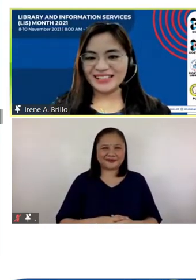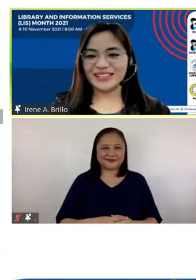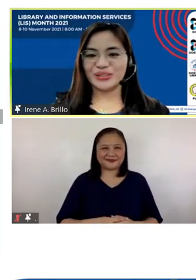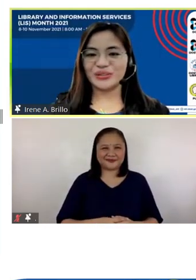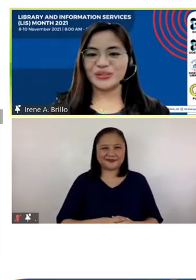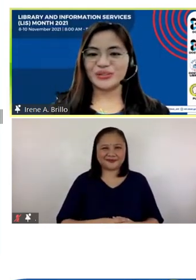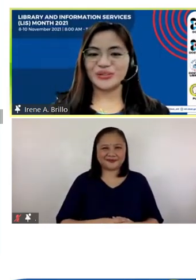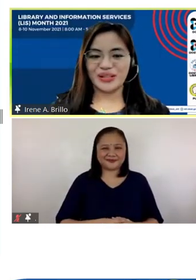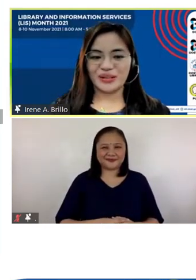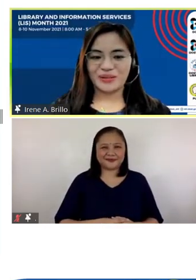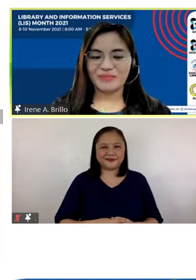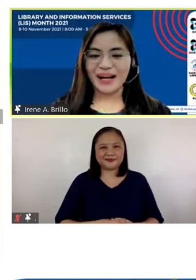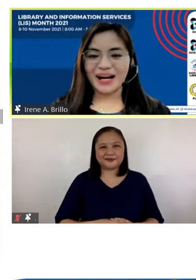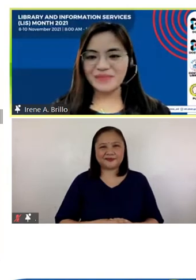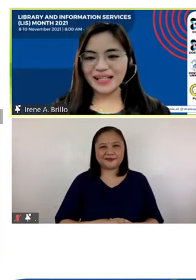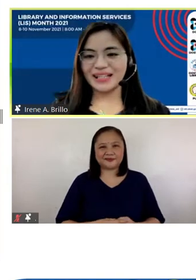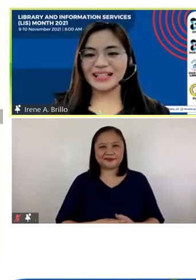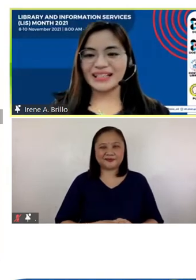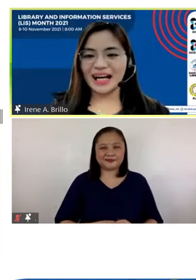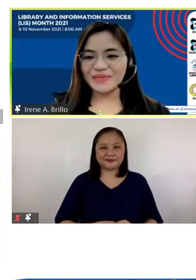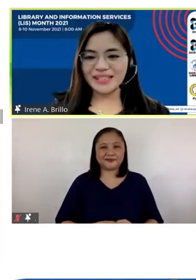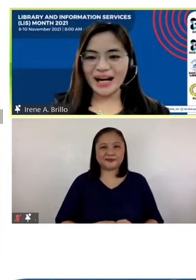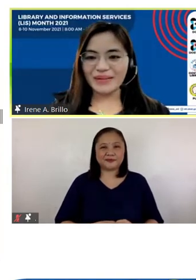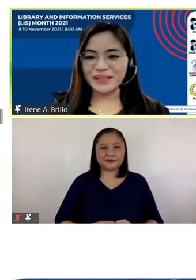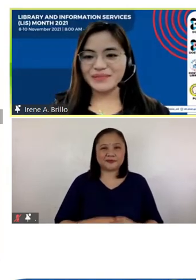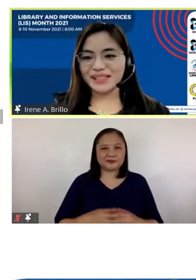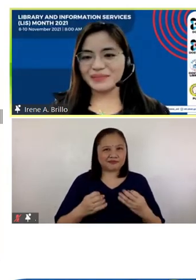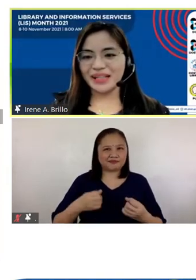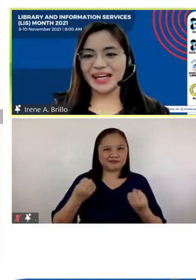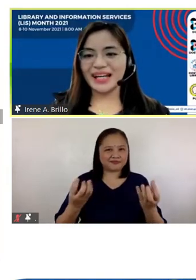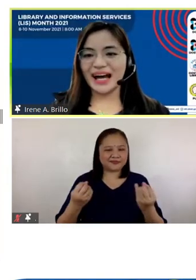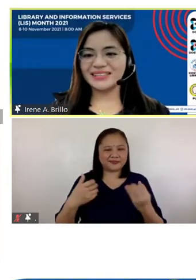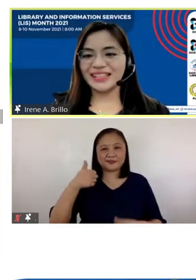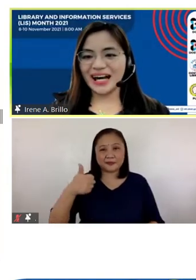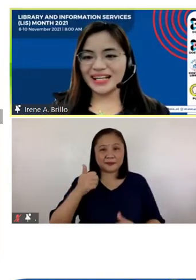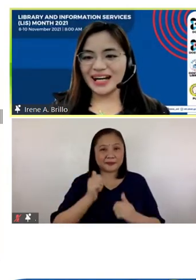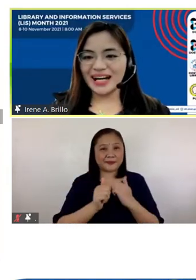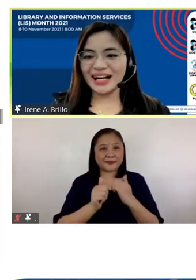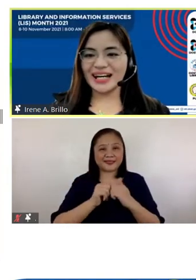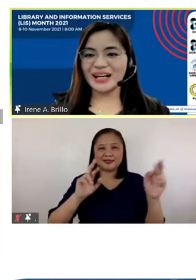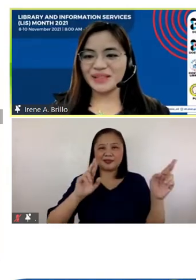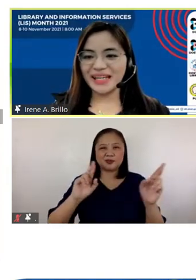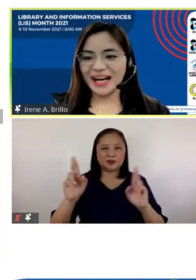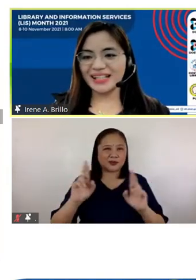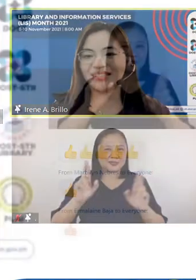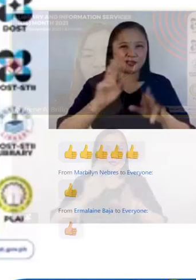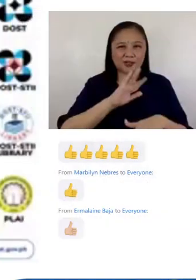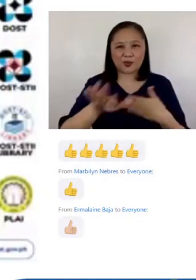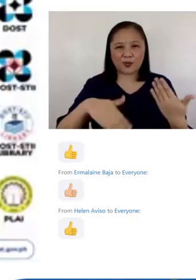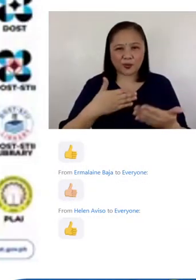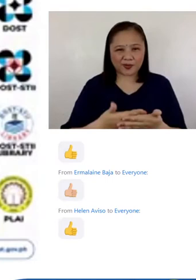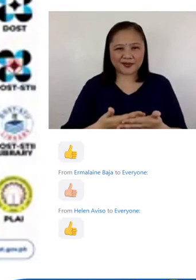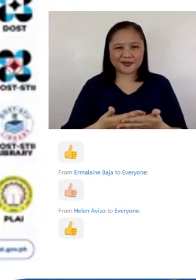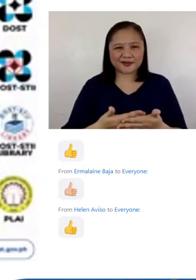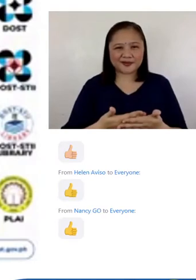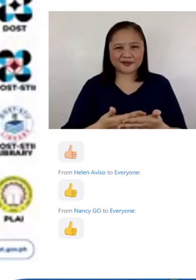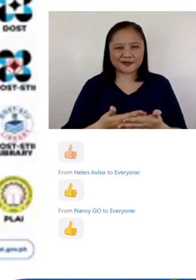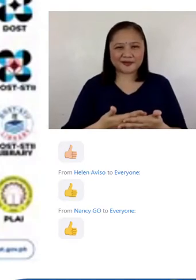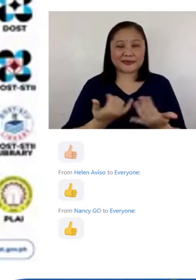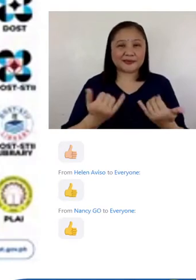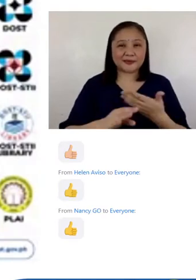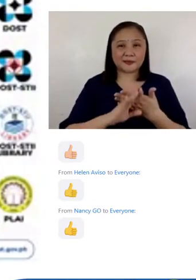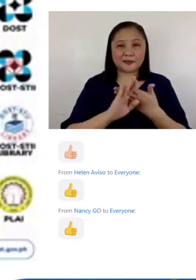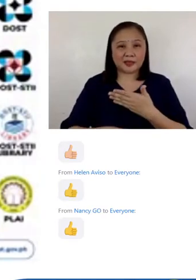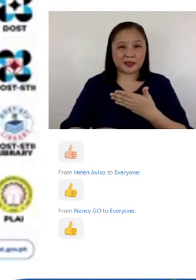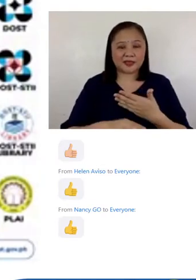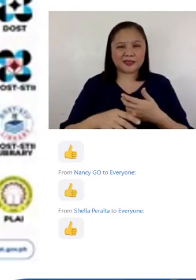Ayan. So, maraming nag-thumbs up. Ibig sabihin, handa na ang karamihan. So, balikan natin